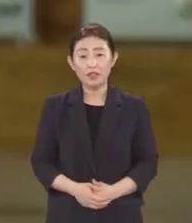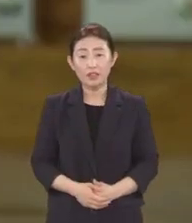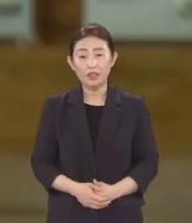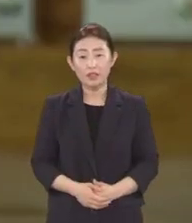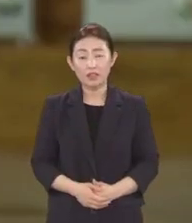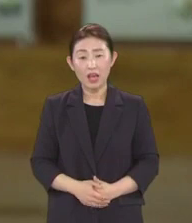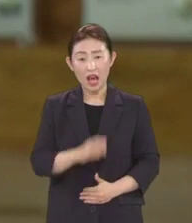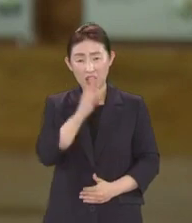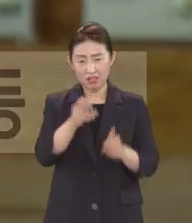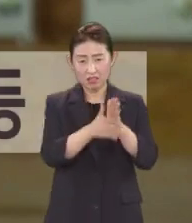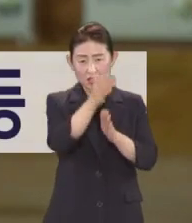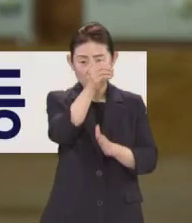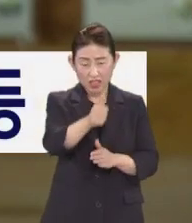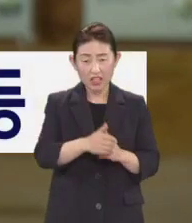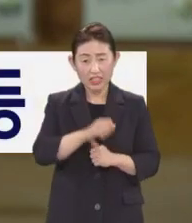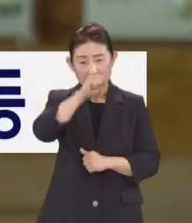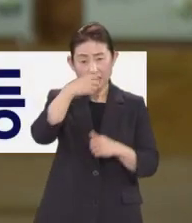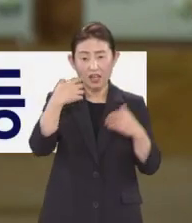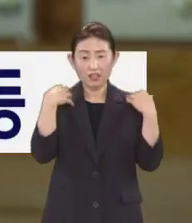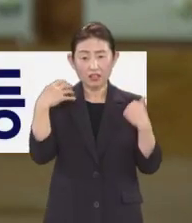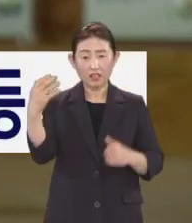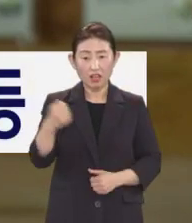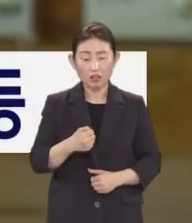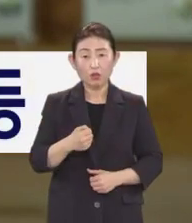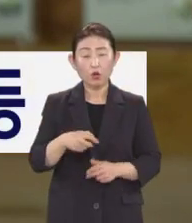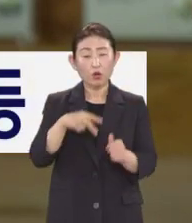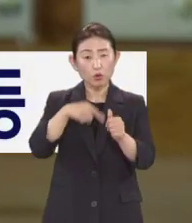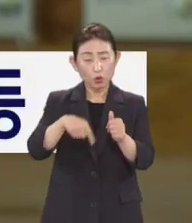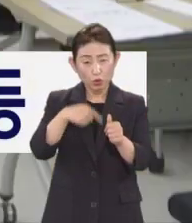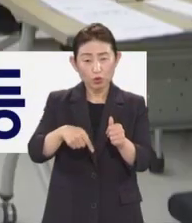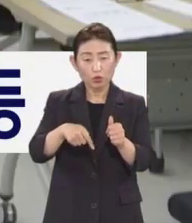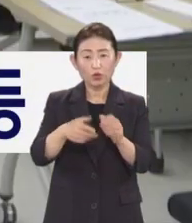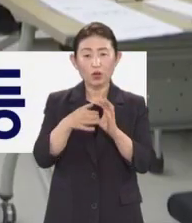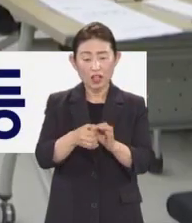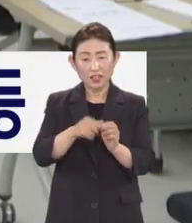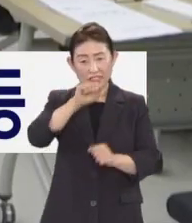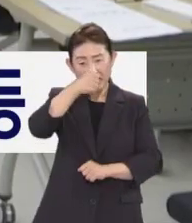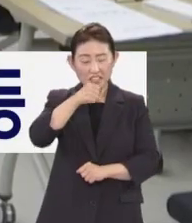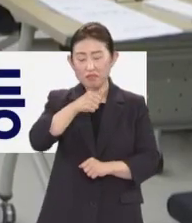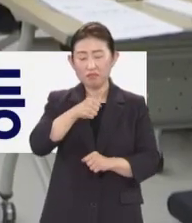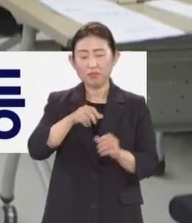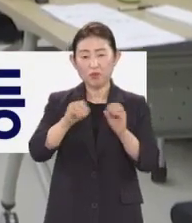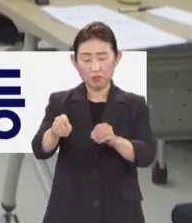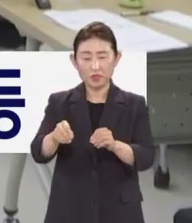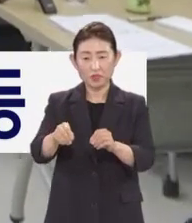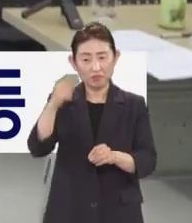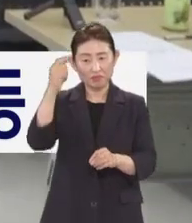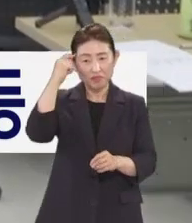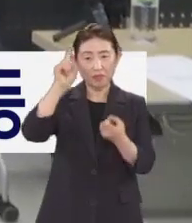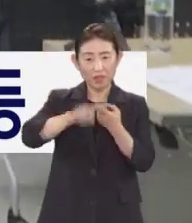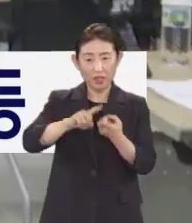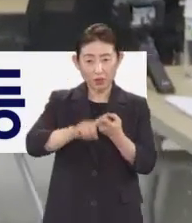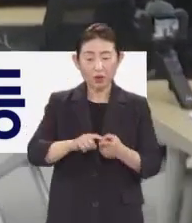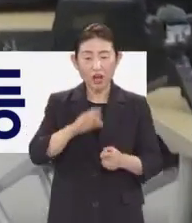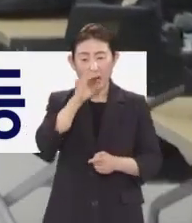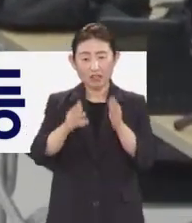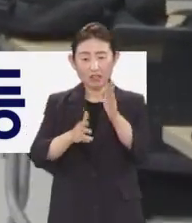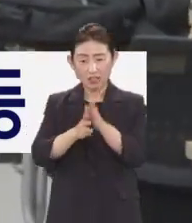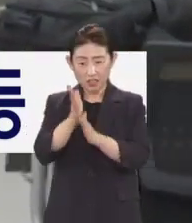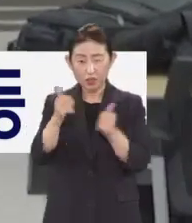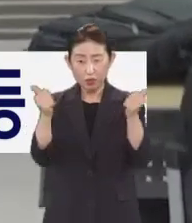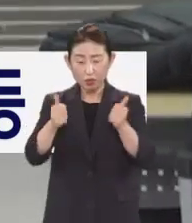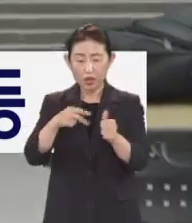박경귀 아산시장이 지자체 예산으로 교육경비를 집행하지 않겠다는 기존 입장을 분명히 하면서 아산시의회와